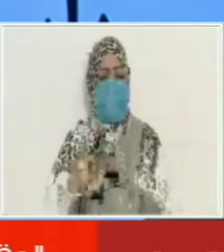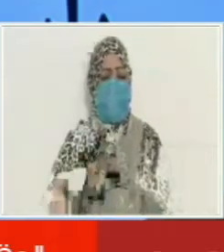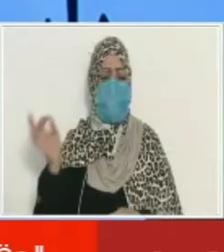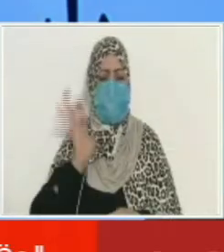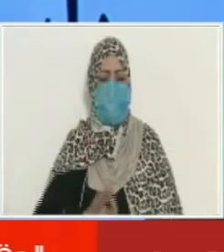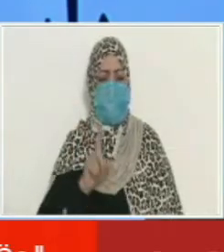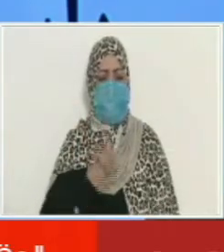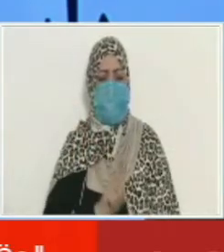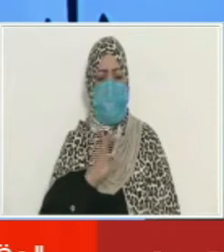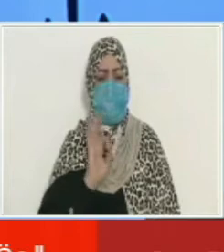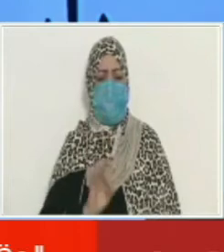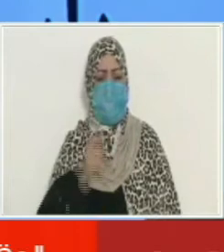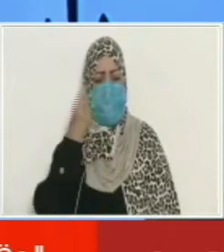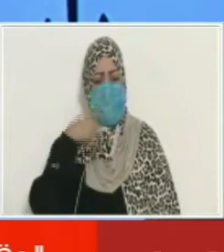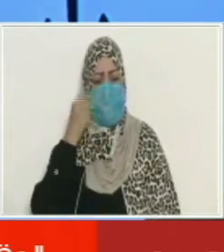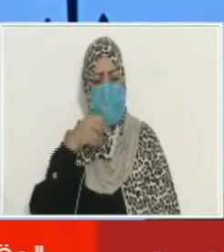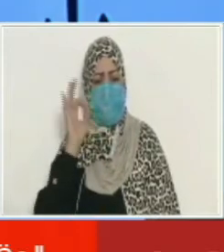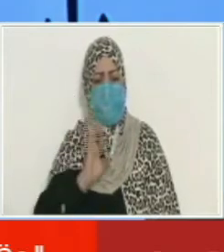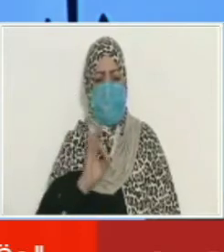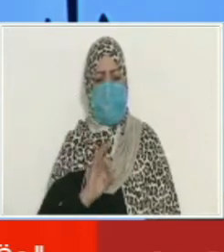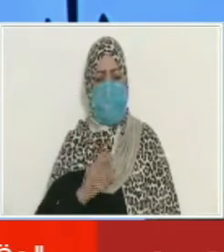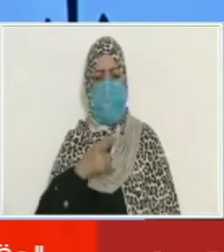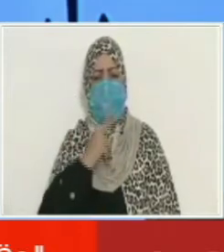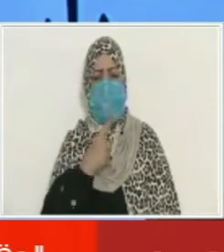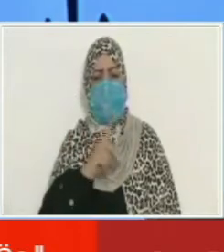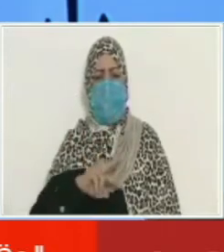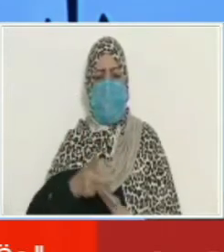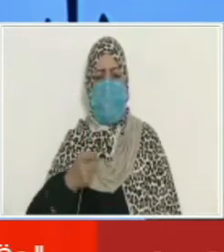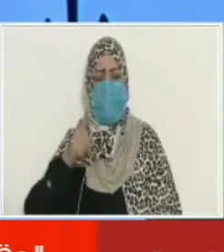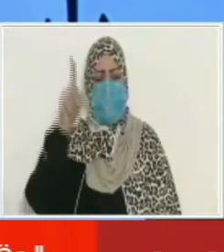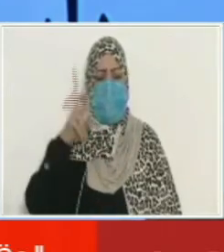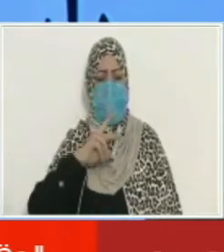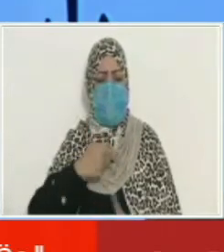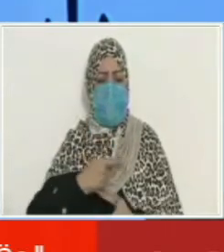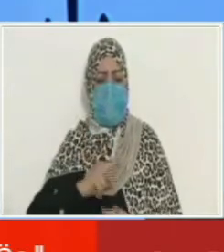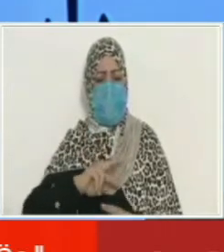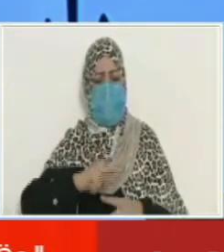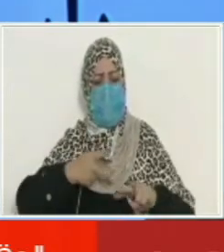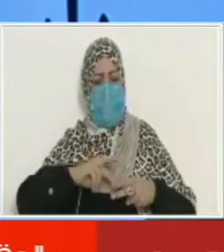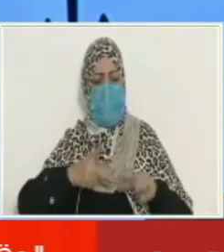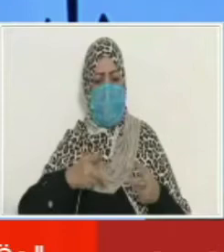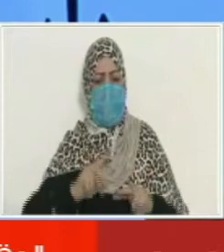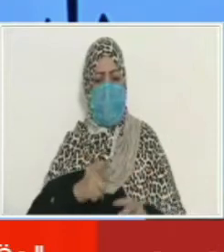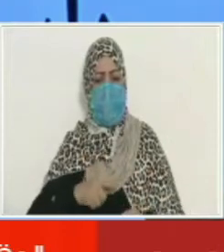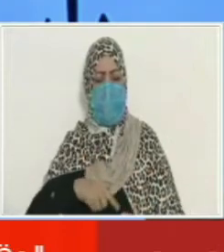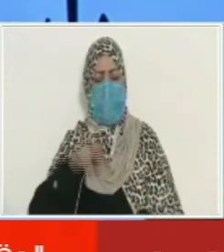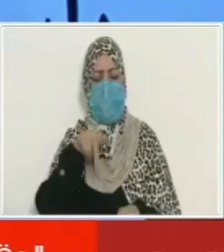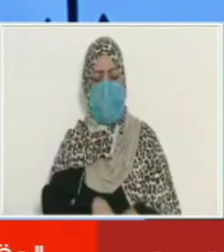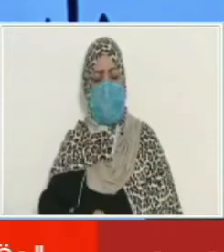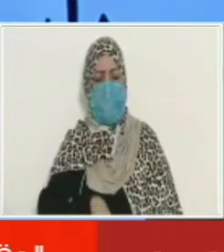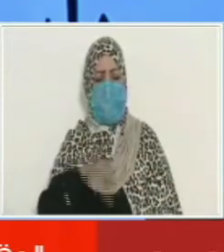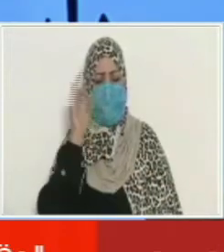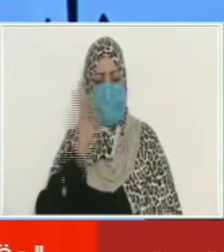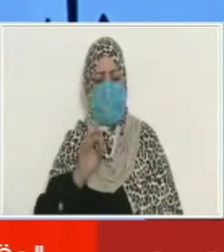ومن أظلم من كذب على الله، يكذب بالصدق جاء كذب على الله، يعني يفتي بأقوال يعلم من نفسه